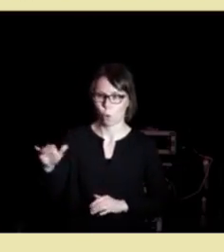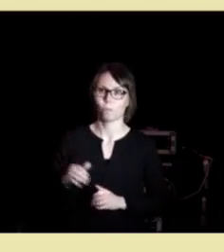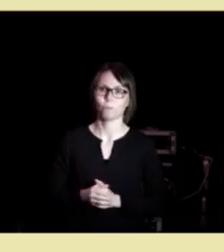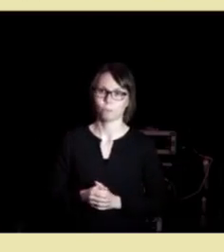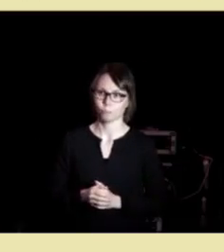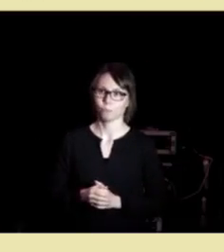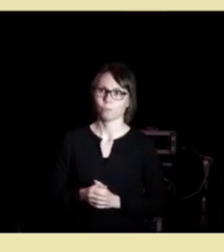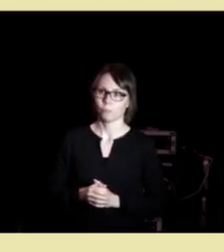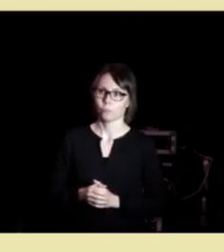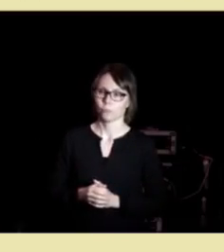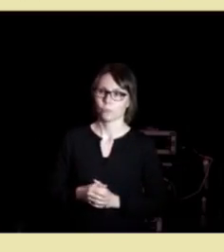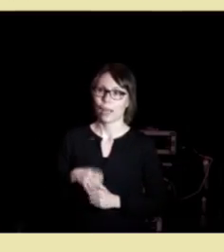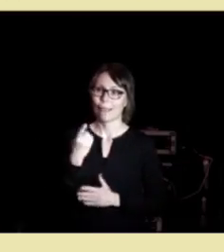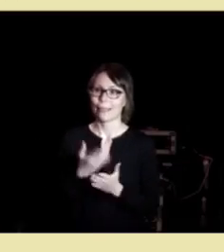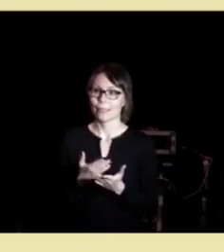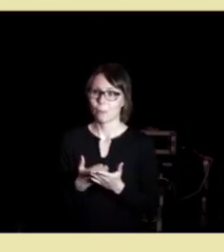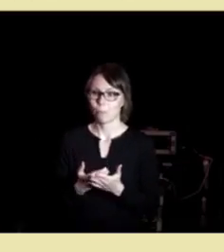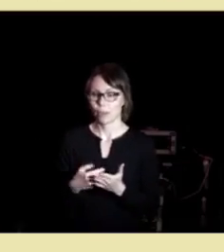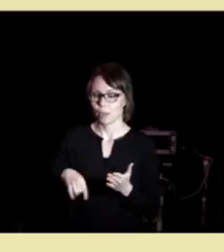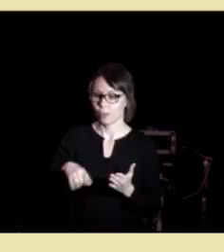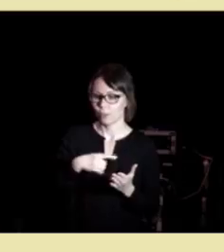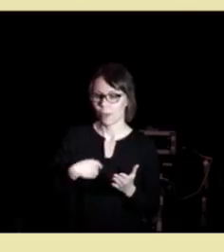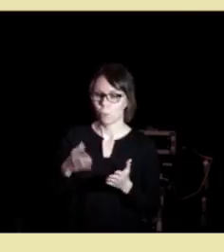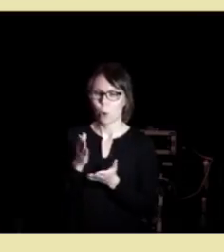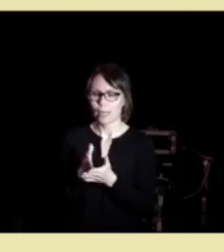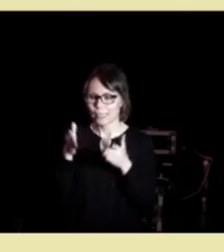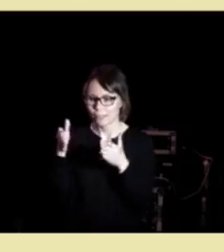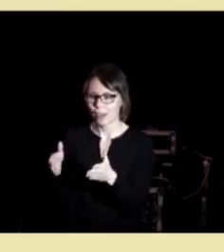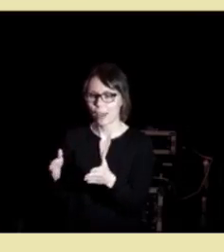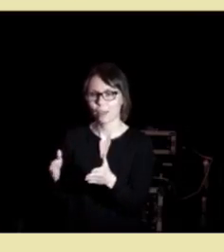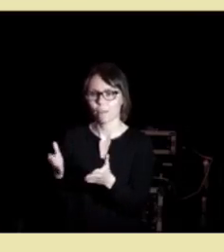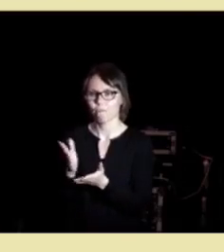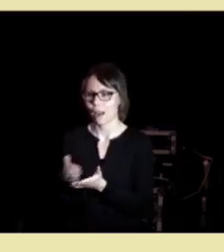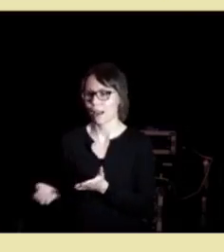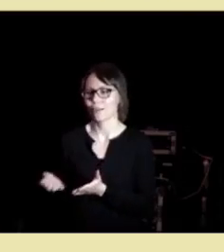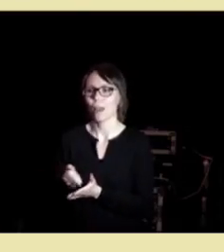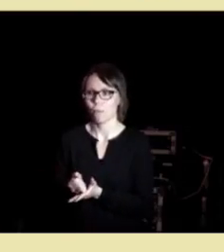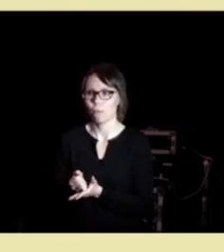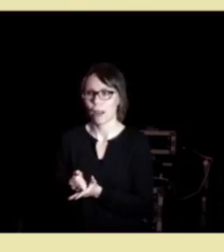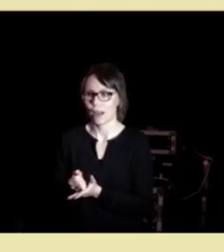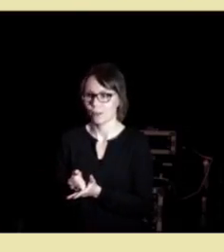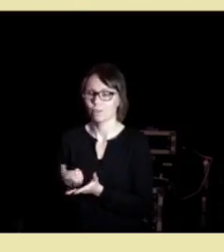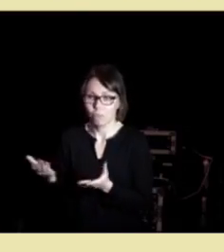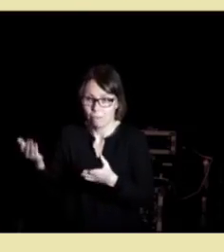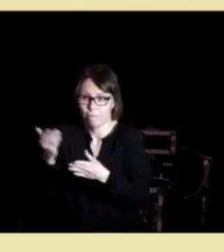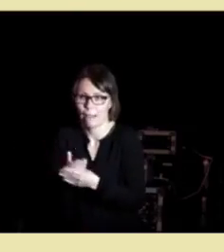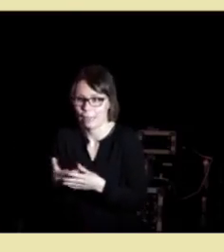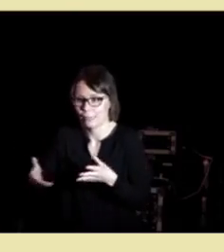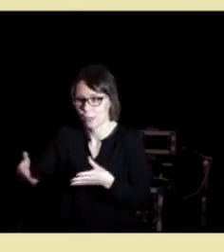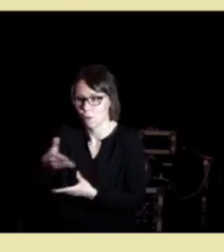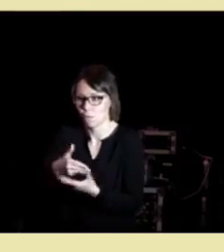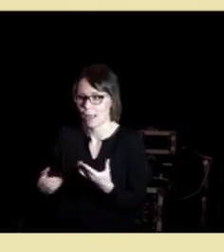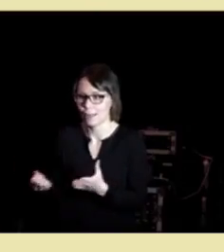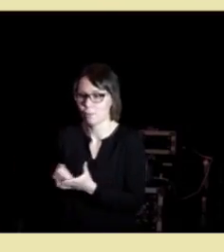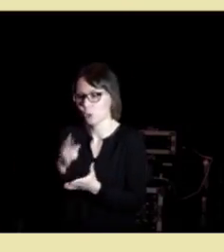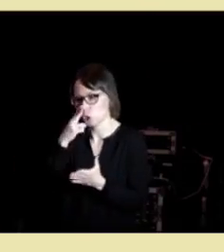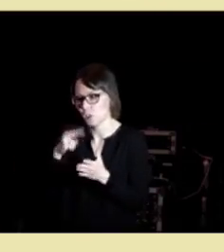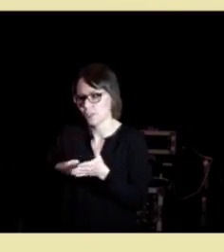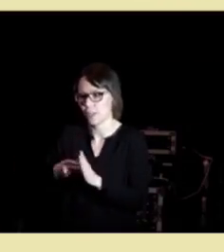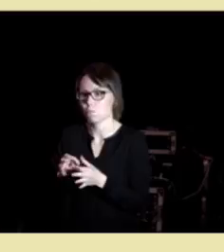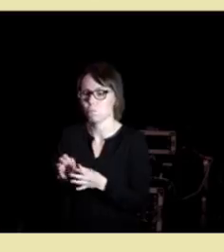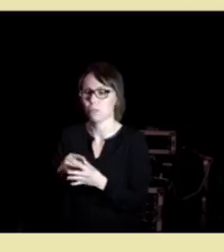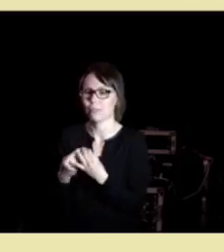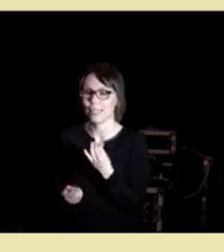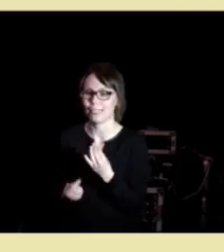Et eksempel på at vi er på riktig vei er at vi har etablert i fellesskap det nye systemet for